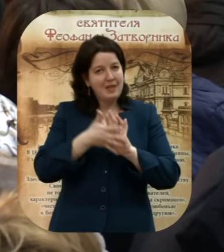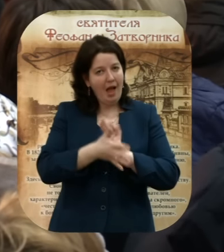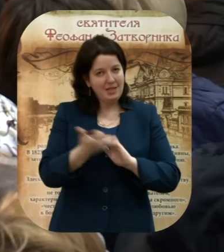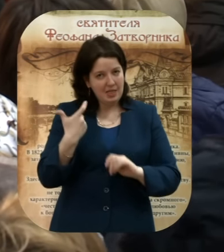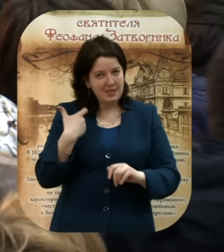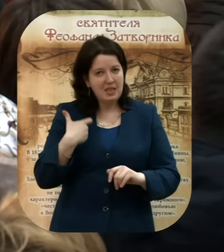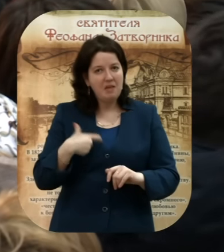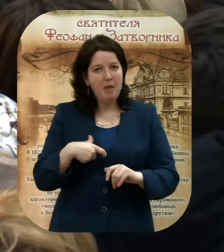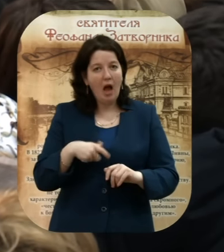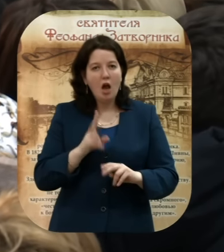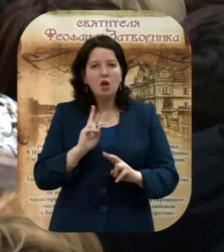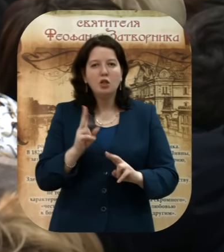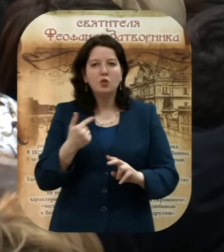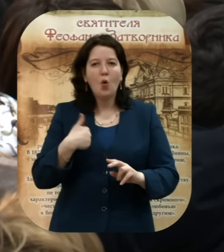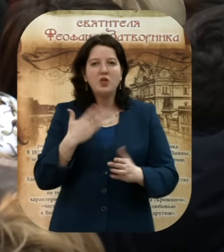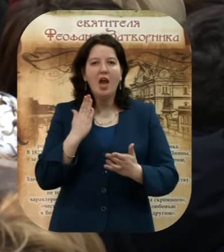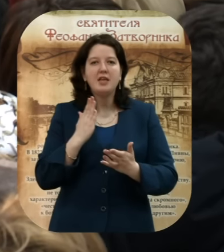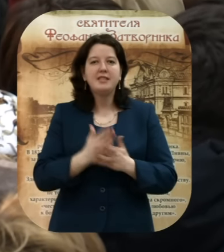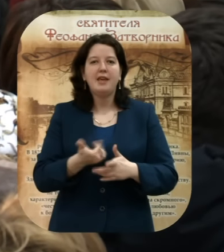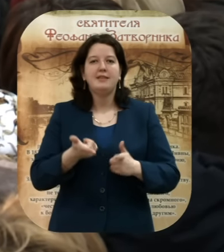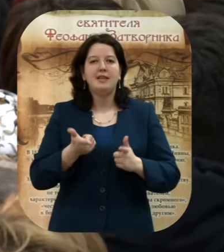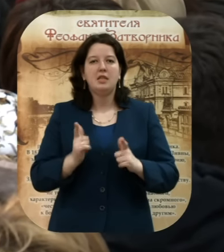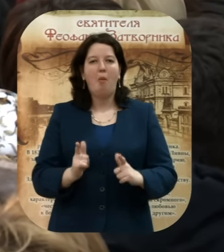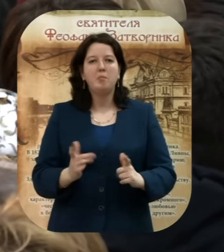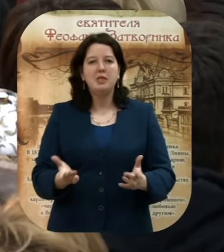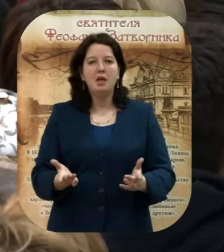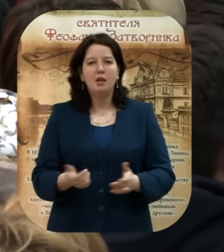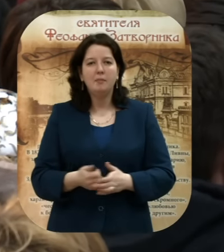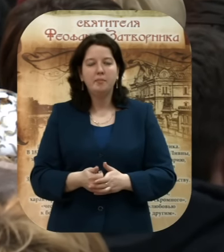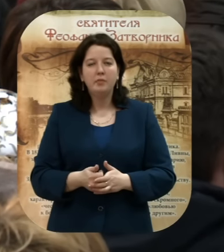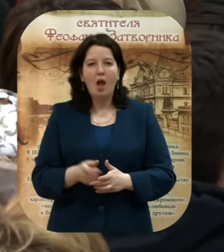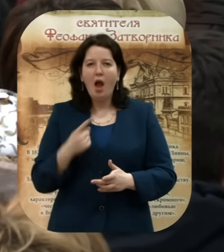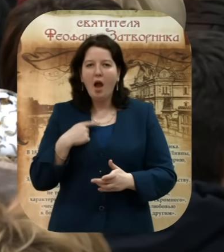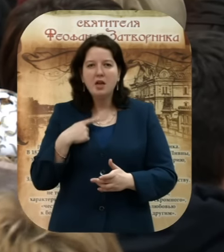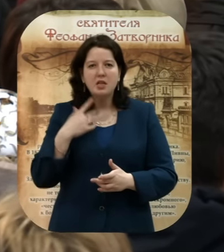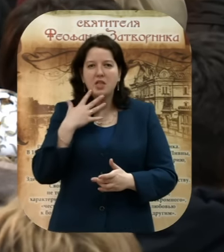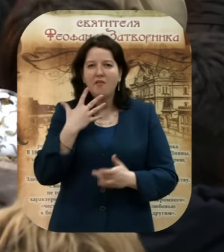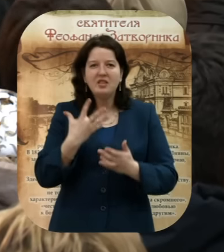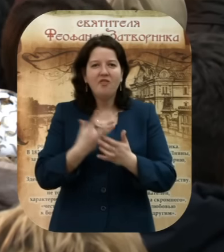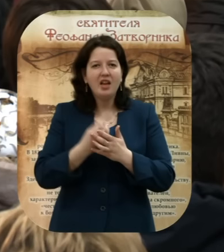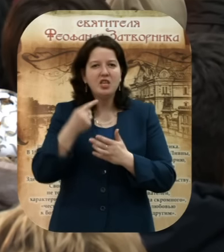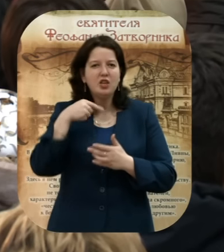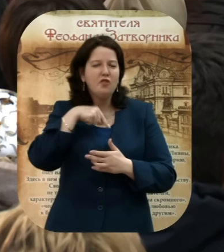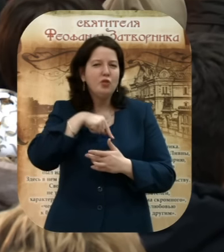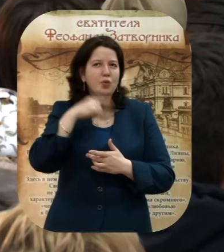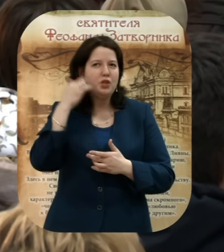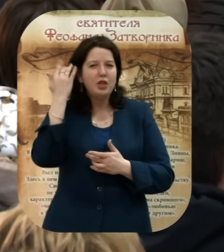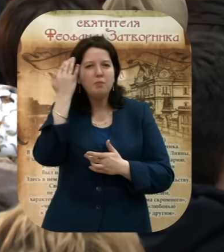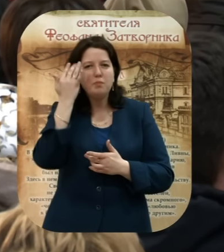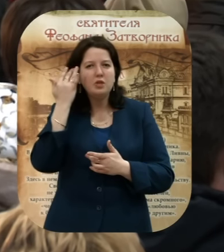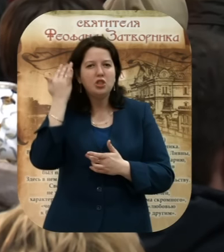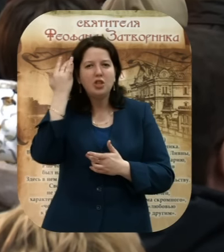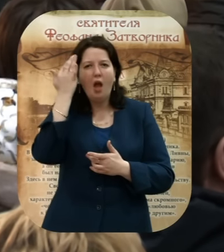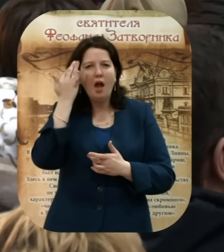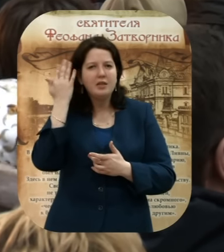Познание себя, кто я есть на самом деле, а не в своих внутренних